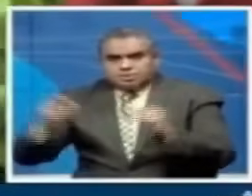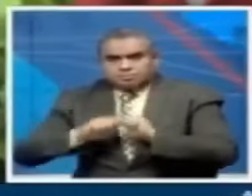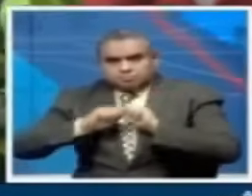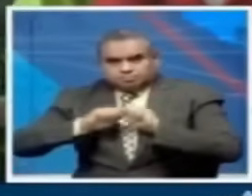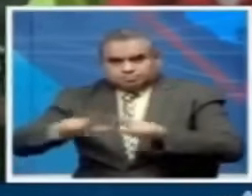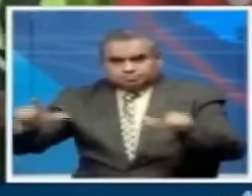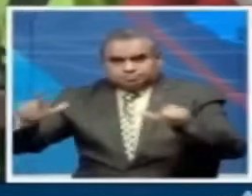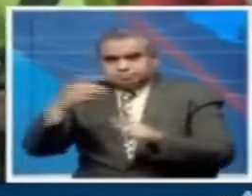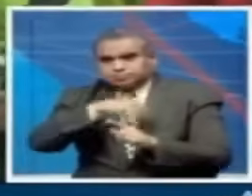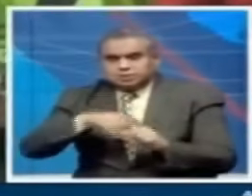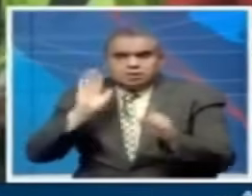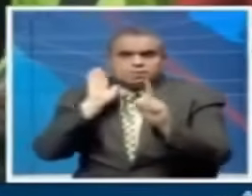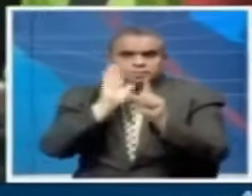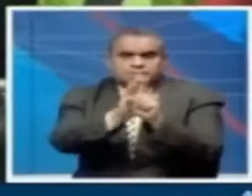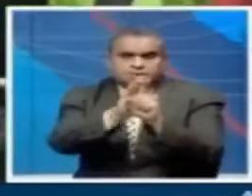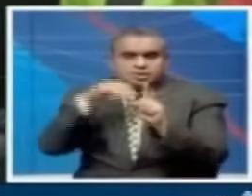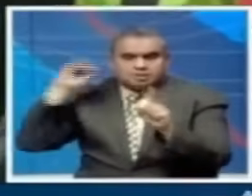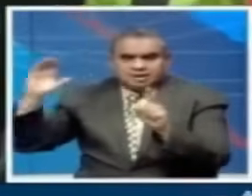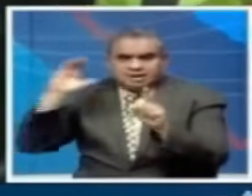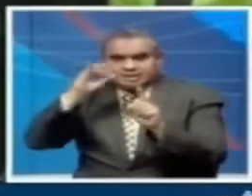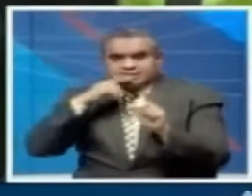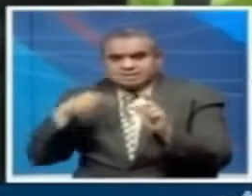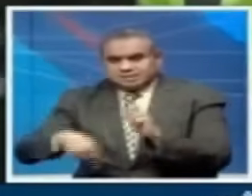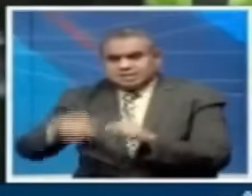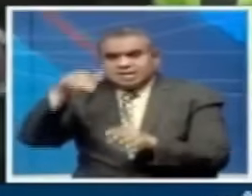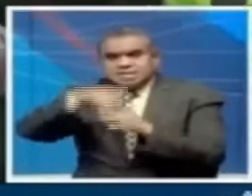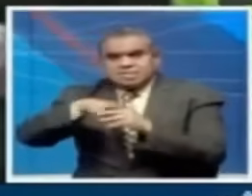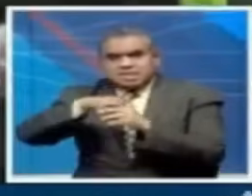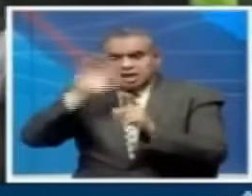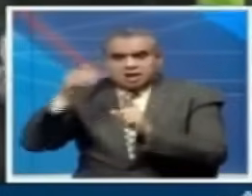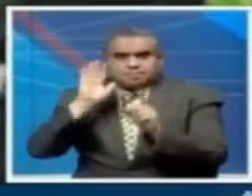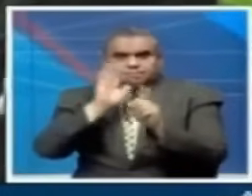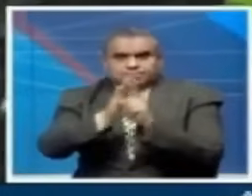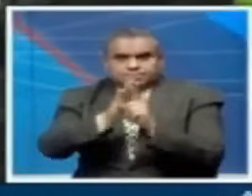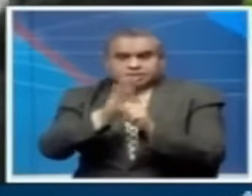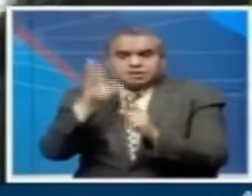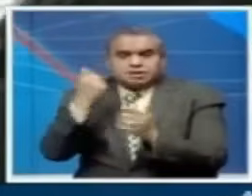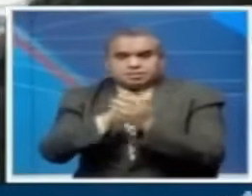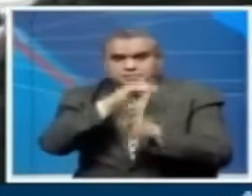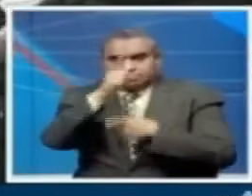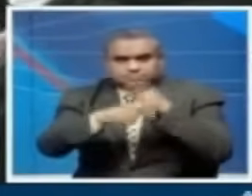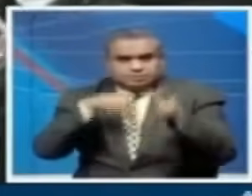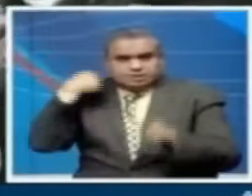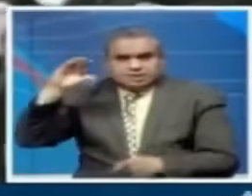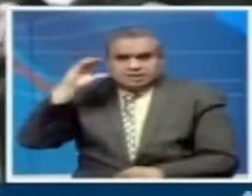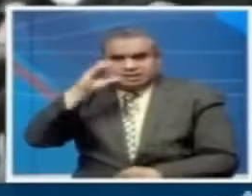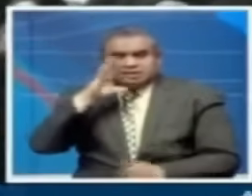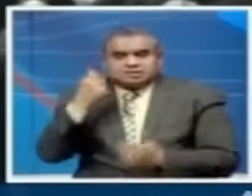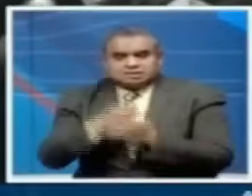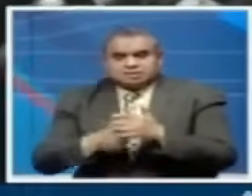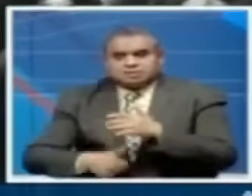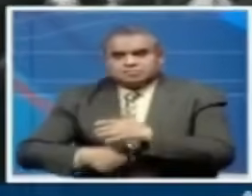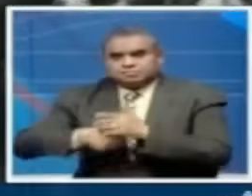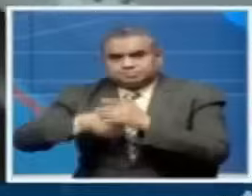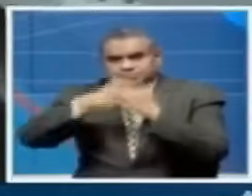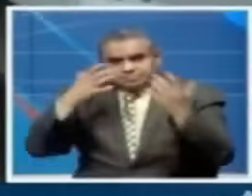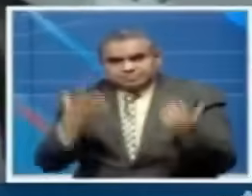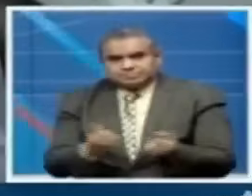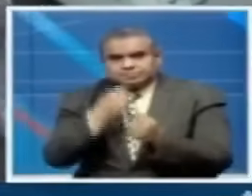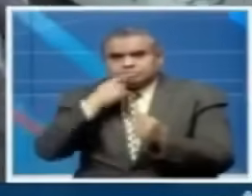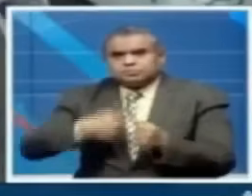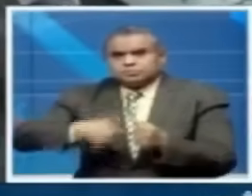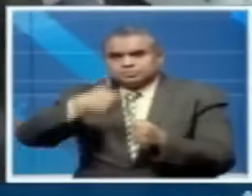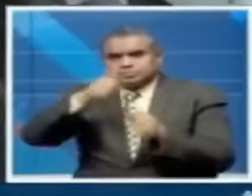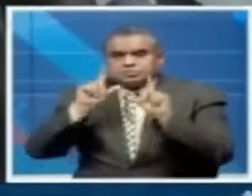الحضور وقوفهم خلف السيسي في الماراثون الانتخابي لاستكمال مسيرة التنمية وتحقيق المزيد من